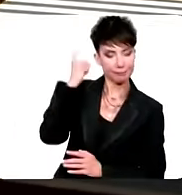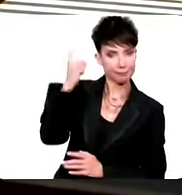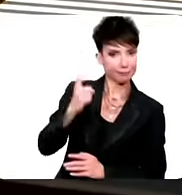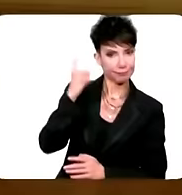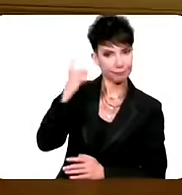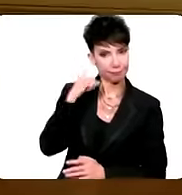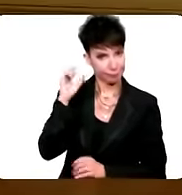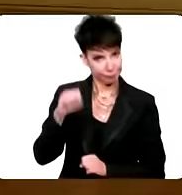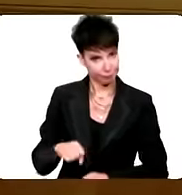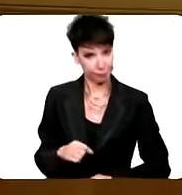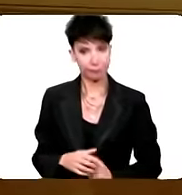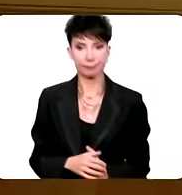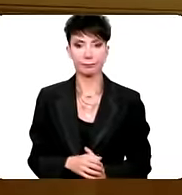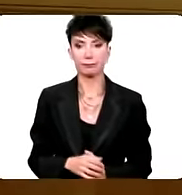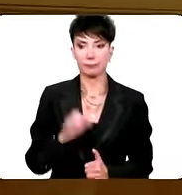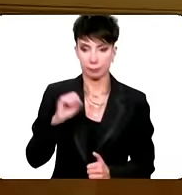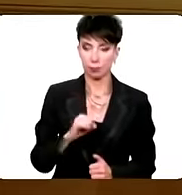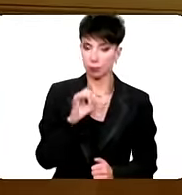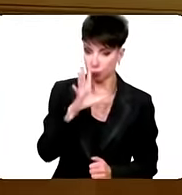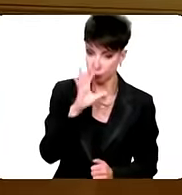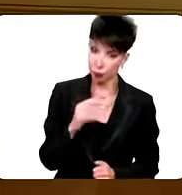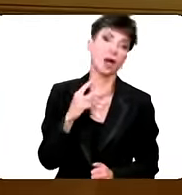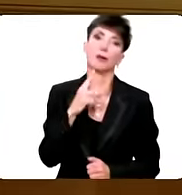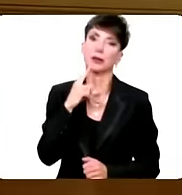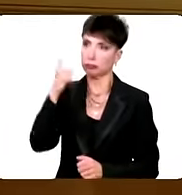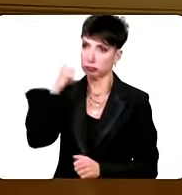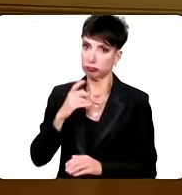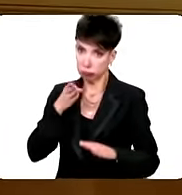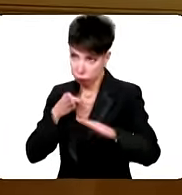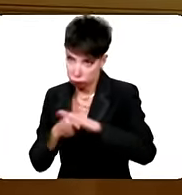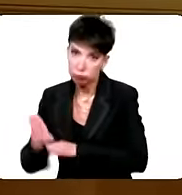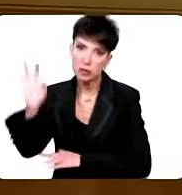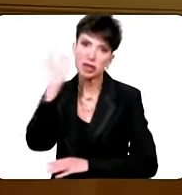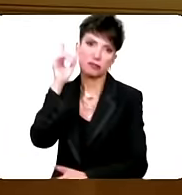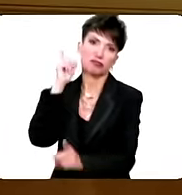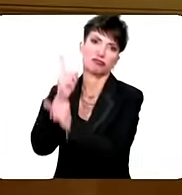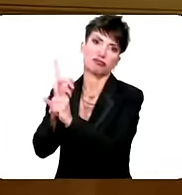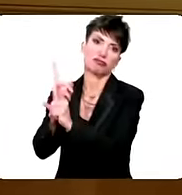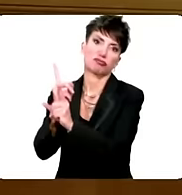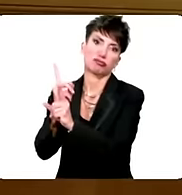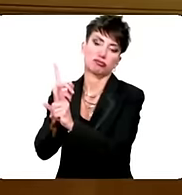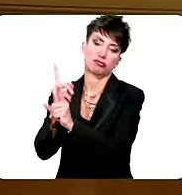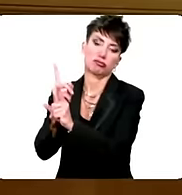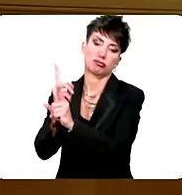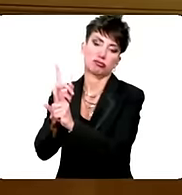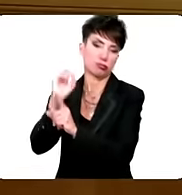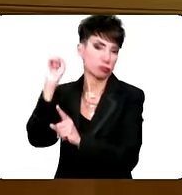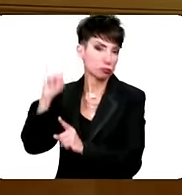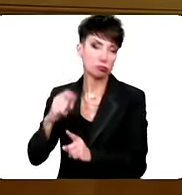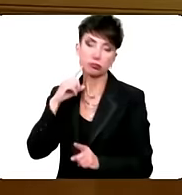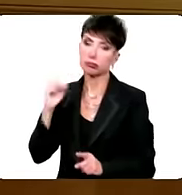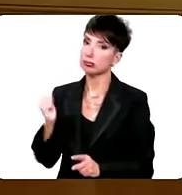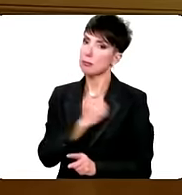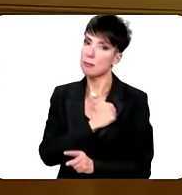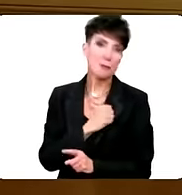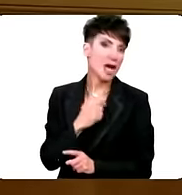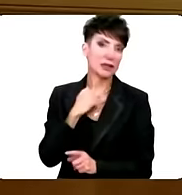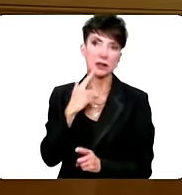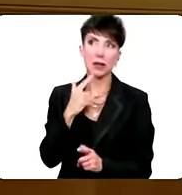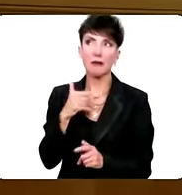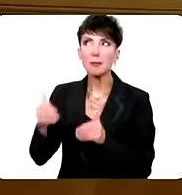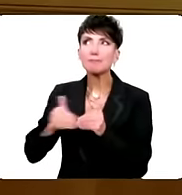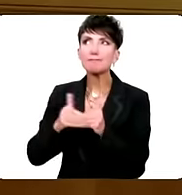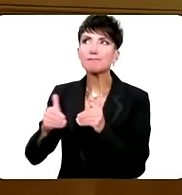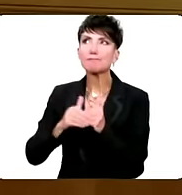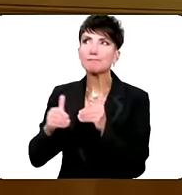Έχω δώσει πολύ μεγάλη έμφαση στη Βόρεια Ελλάδα και ειδικά στη Θεσσαλονίκη. Και πιστεύω ότι σε βάθος χρόνου, και θα αρχίσουμε πολύ σύντομα με τα